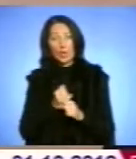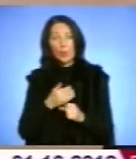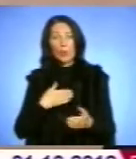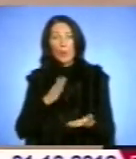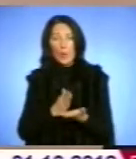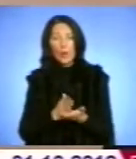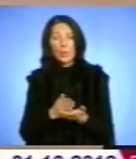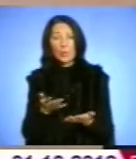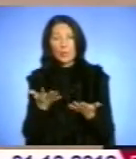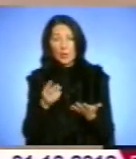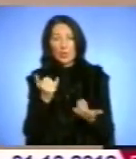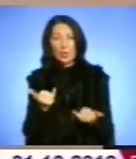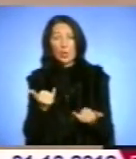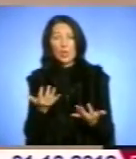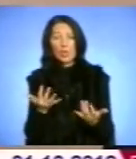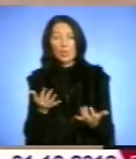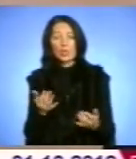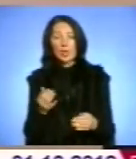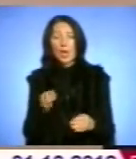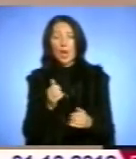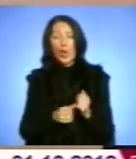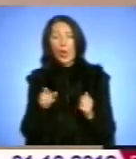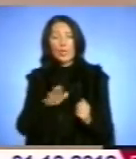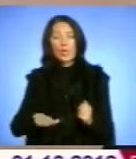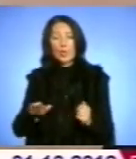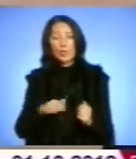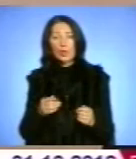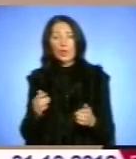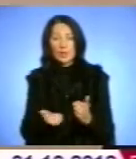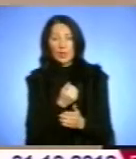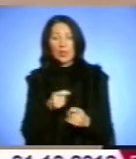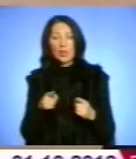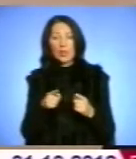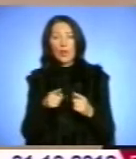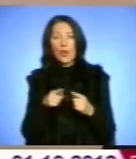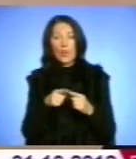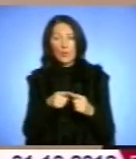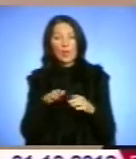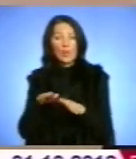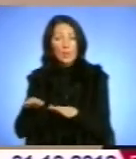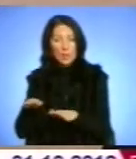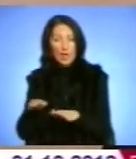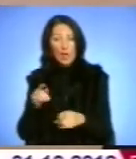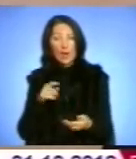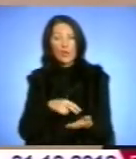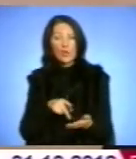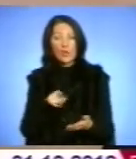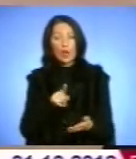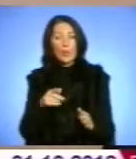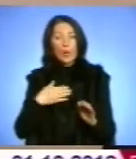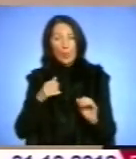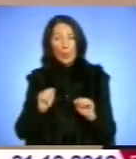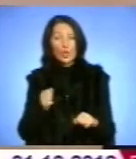раз в розрізі кожної території вузькі місця, виходячи з того, що ми можемо конкретно